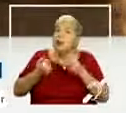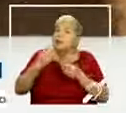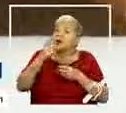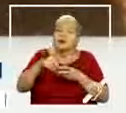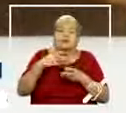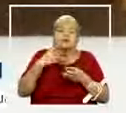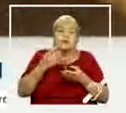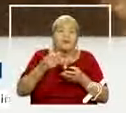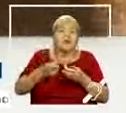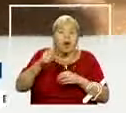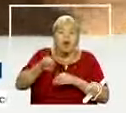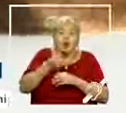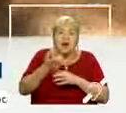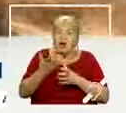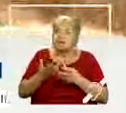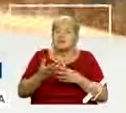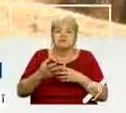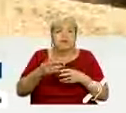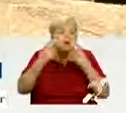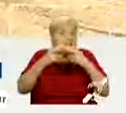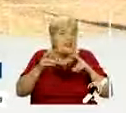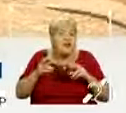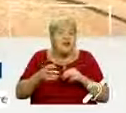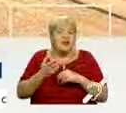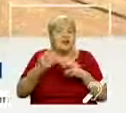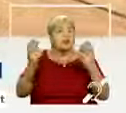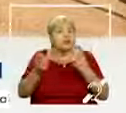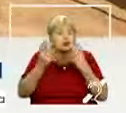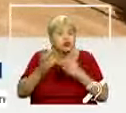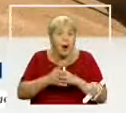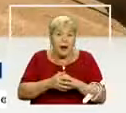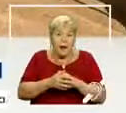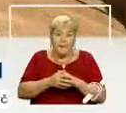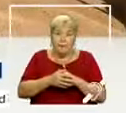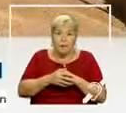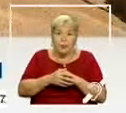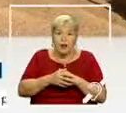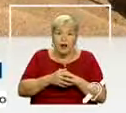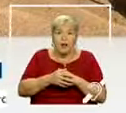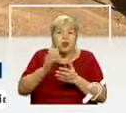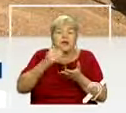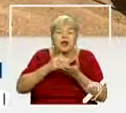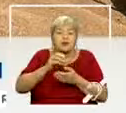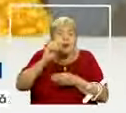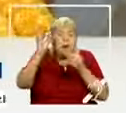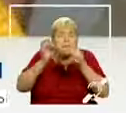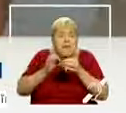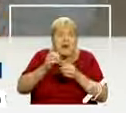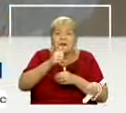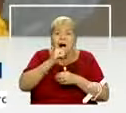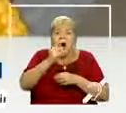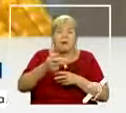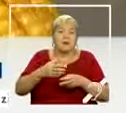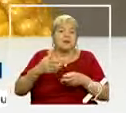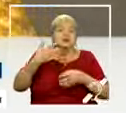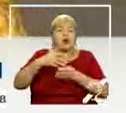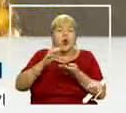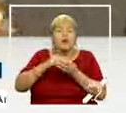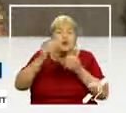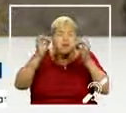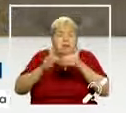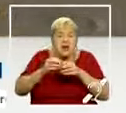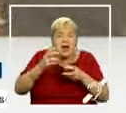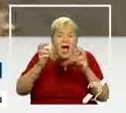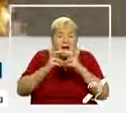în subterane, în care faci și irigare și fertilizare, cu consum minim de apă, cu consum minim de energie. Se poate